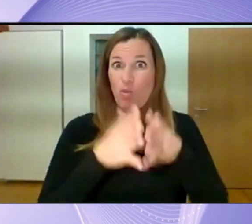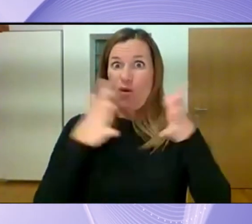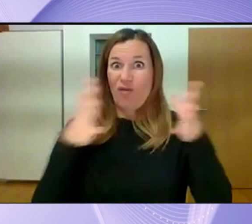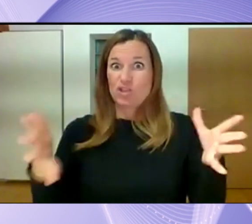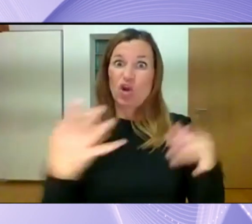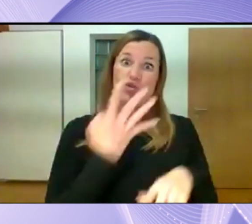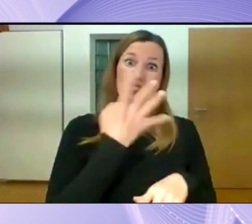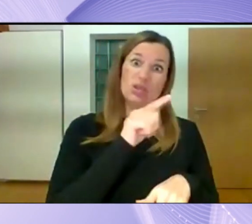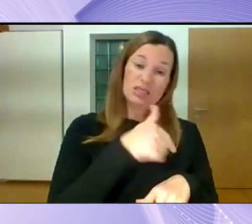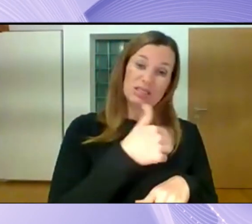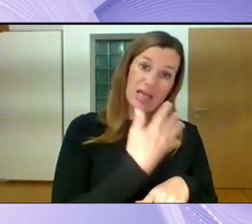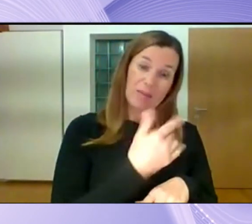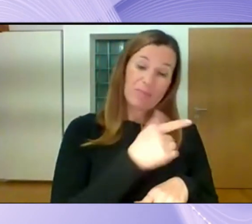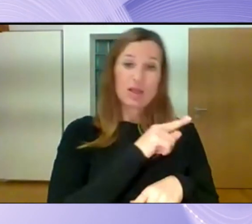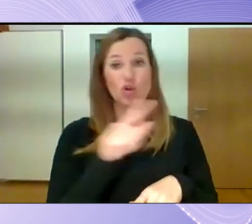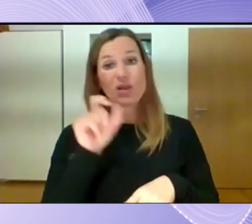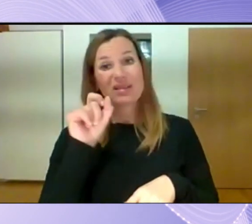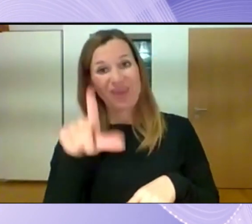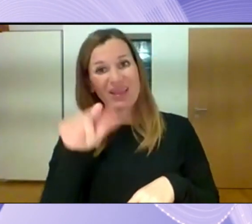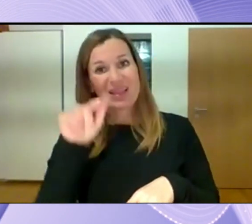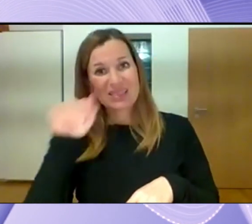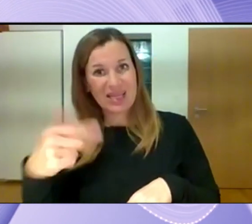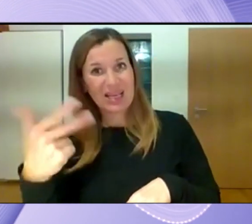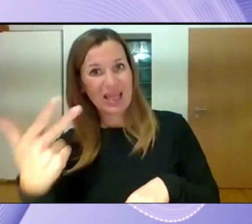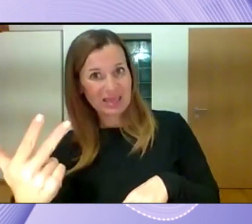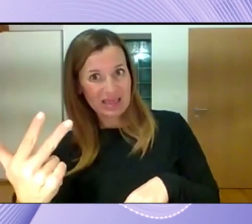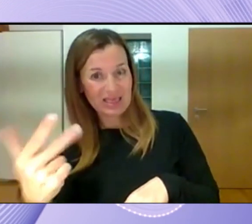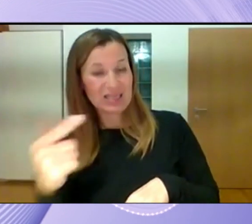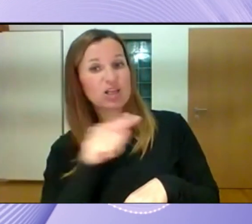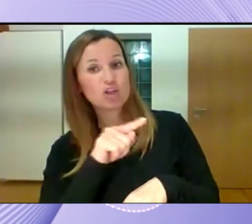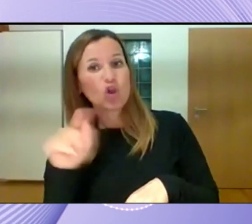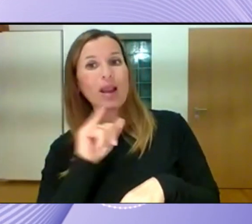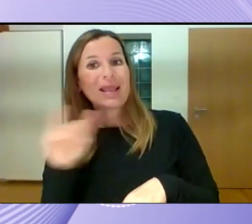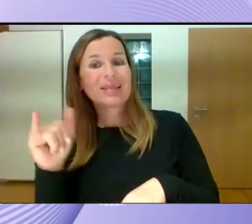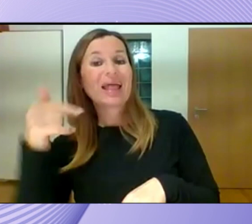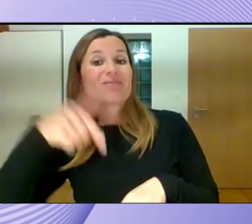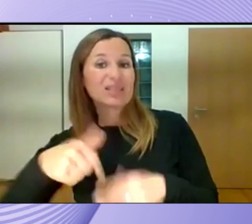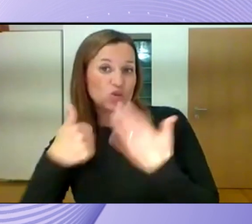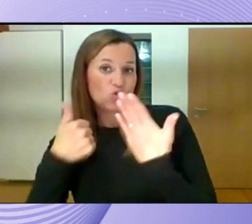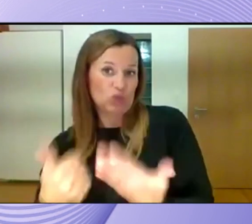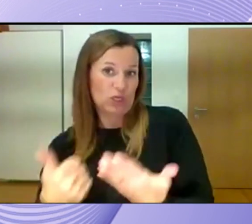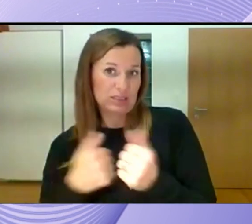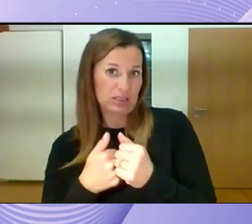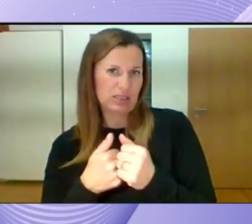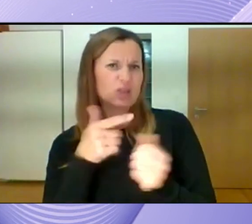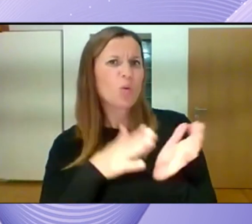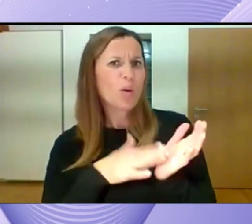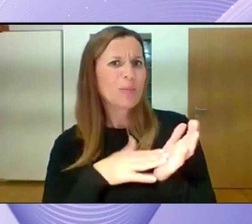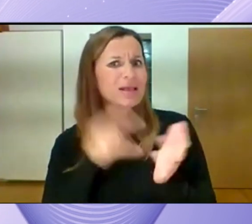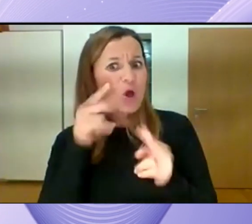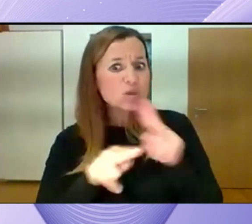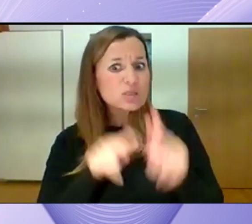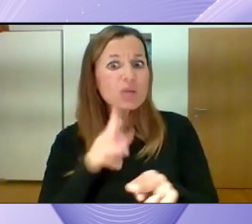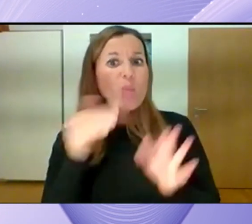nekje 12,3 do leta 2060. Kar pomeni, da bo oskrbo potrebovalo 2-krat